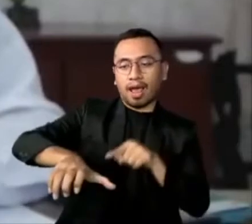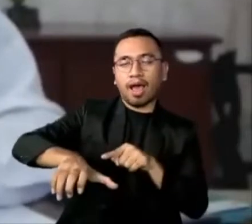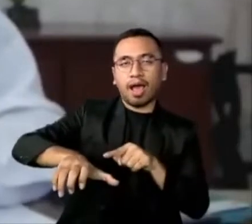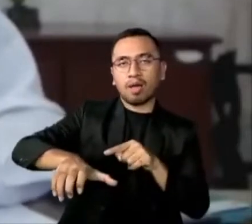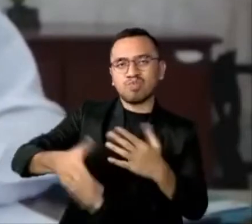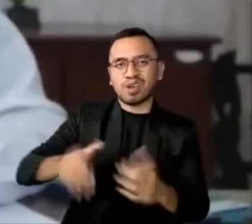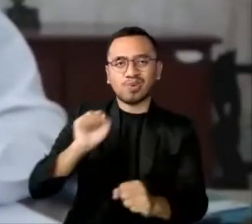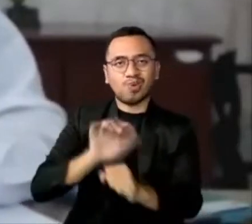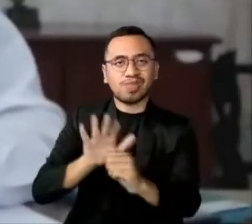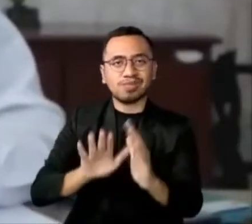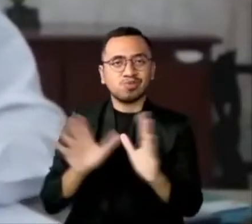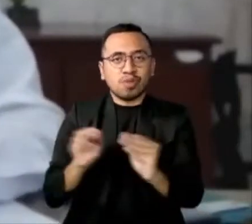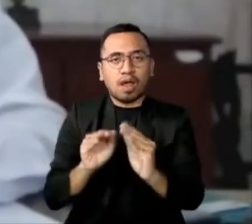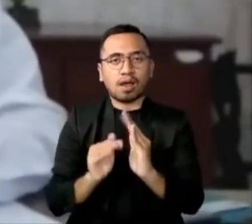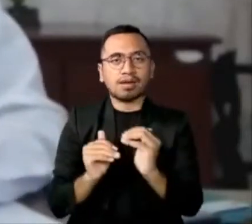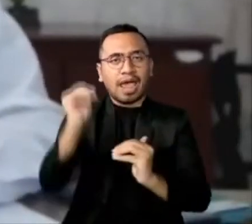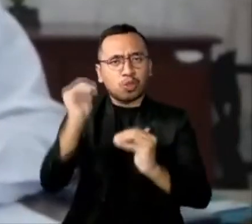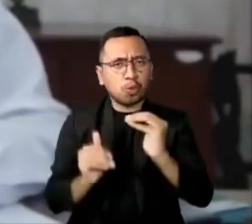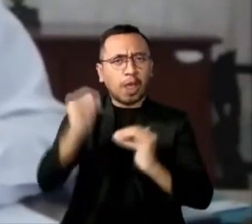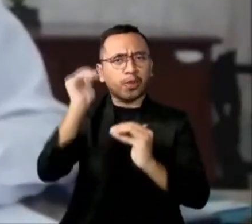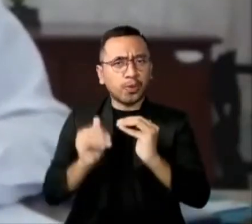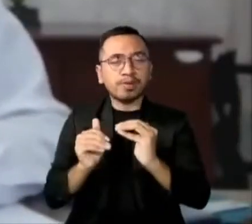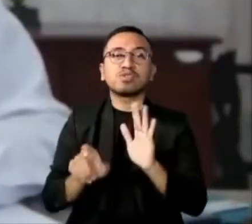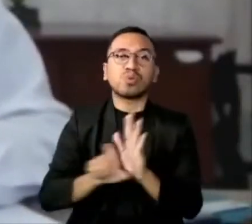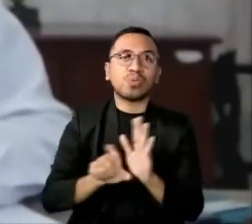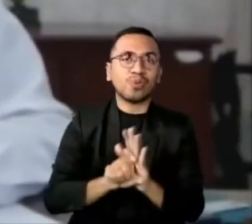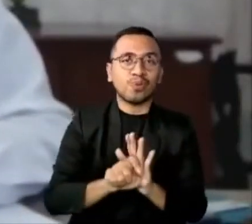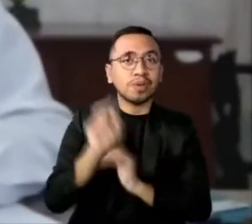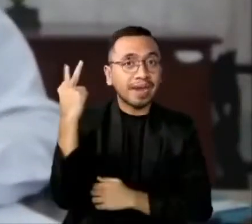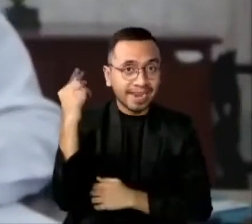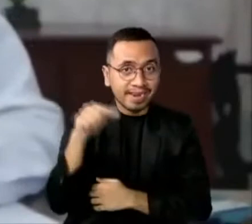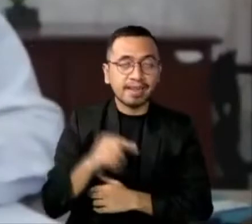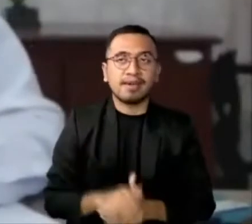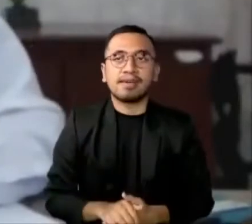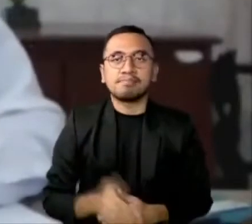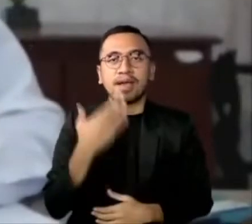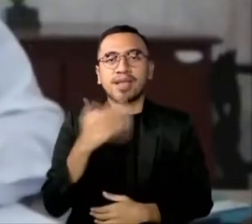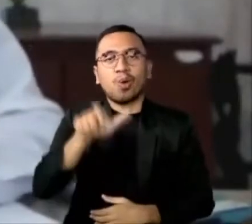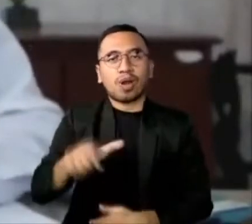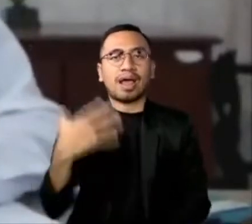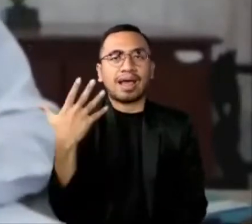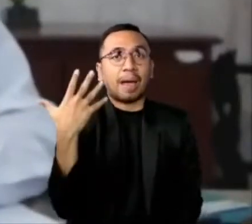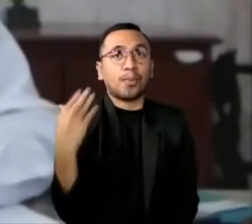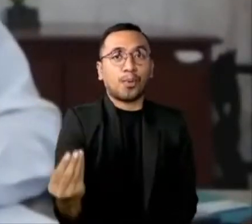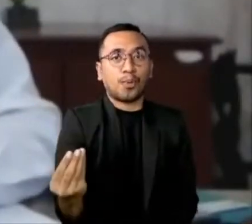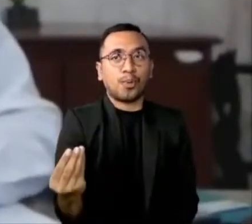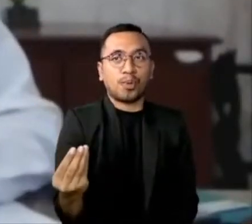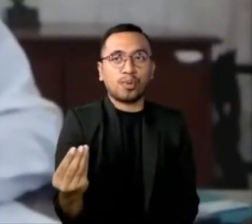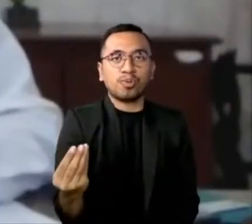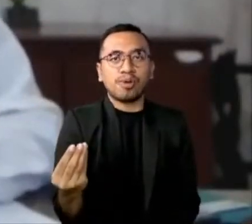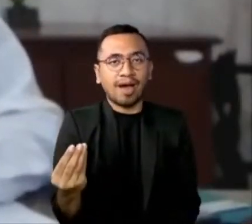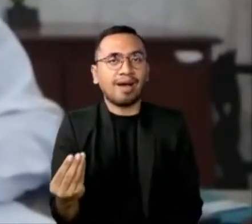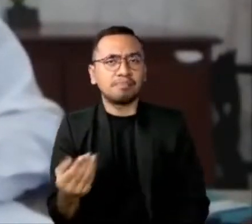naik turunnya COVID. Kemarin misalnya sempat ya, namanya orang kampung, ada masa-masa tertentu yang itu musimnya